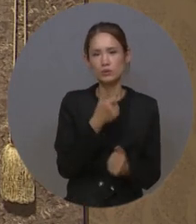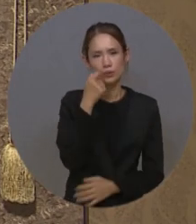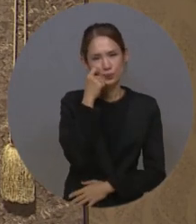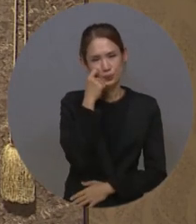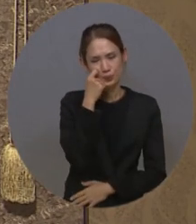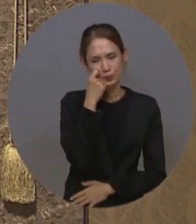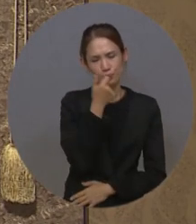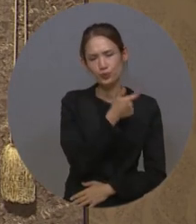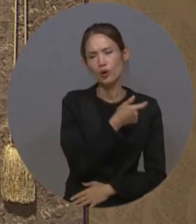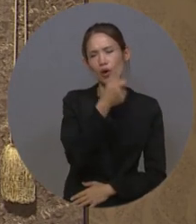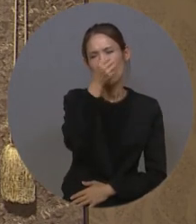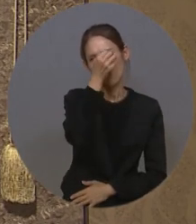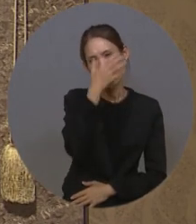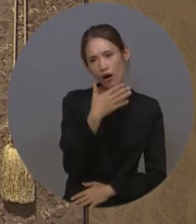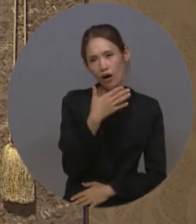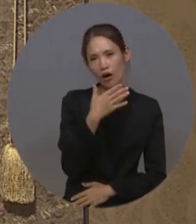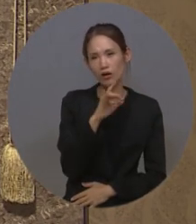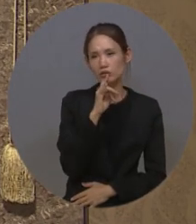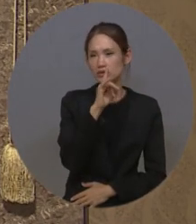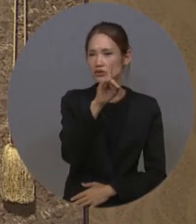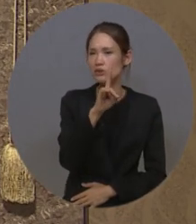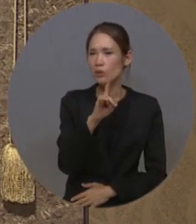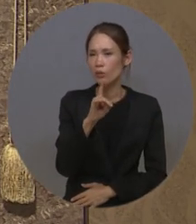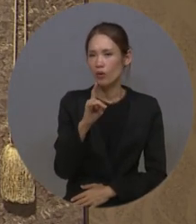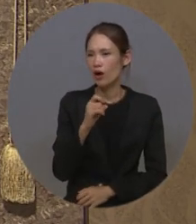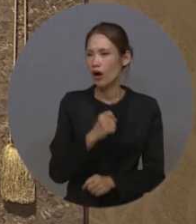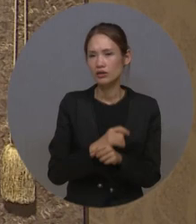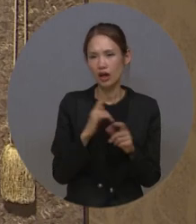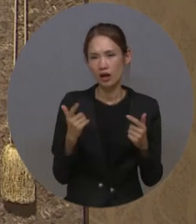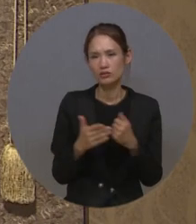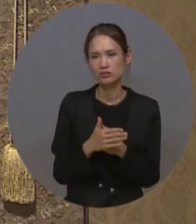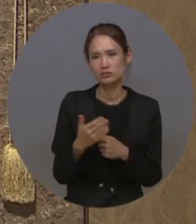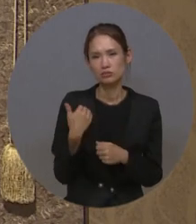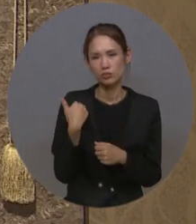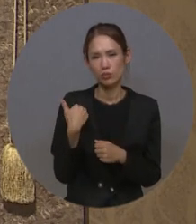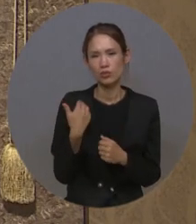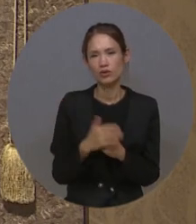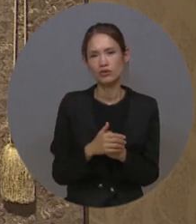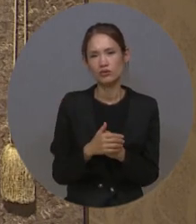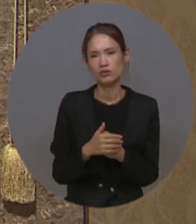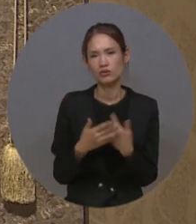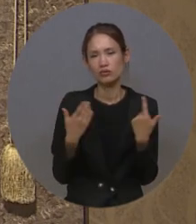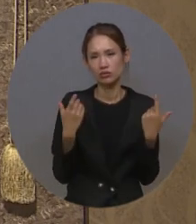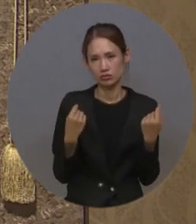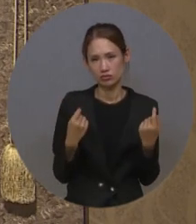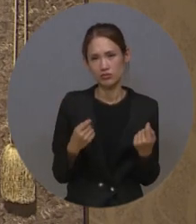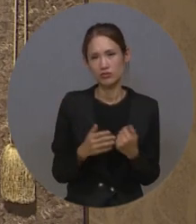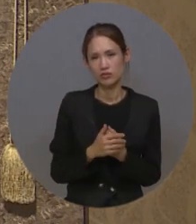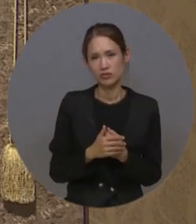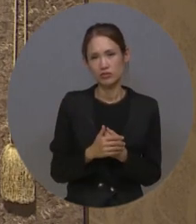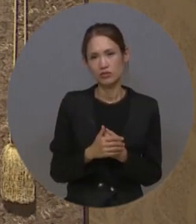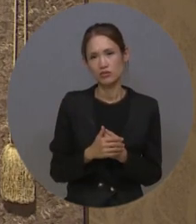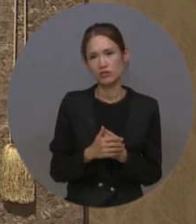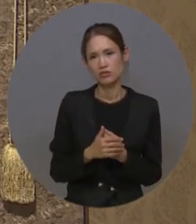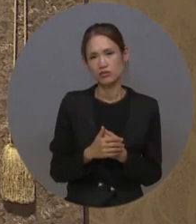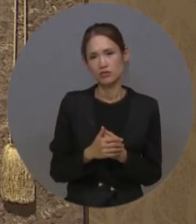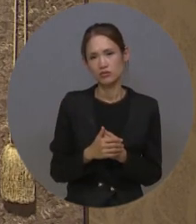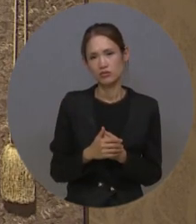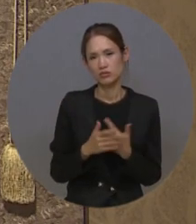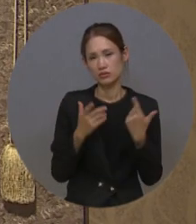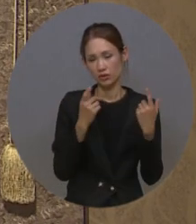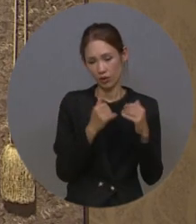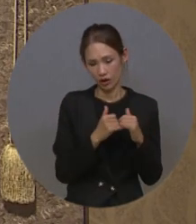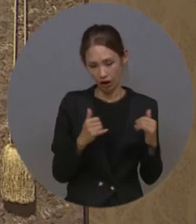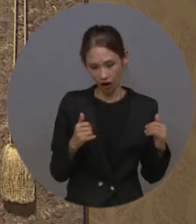거죠. 사실 뭐 누가 신고 안 하면 누가 알겠어요. 근데 그런 것들이 그러면은 이렇게